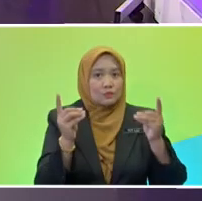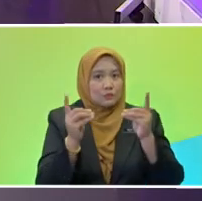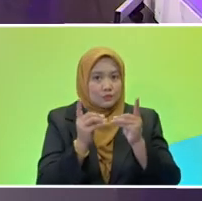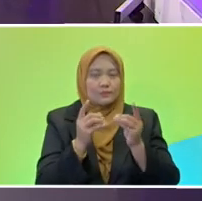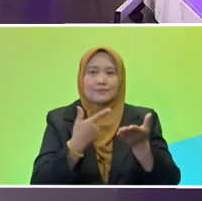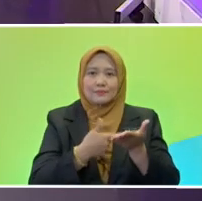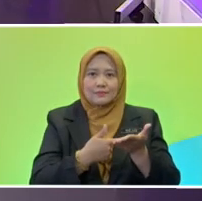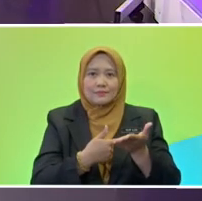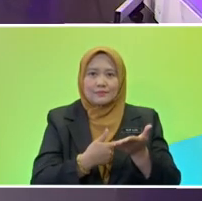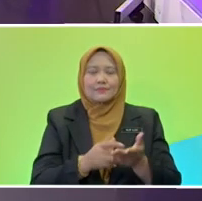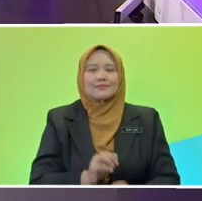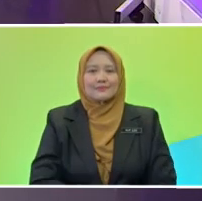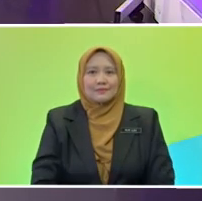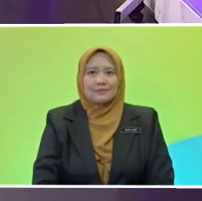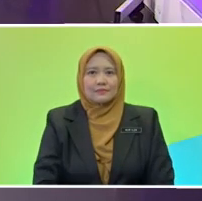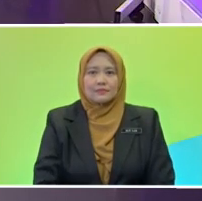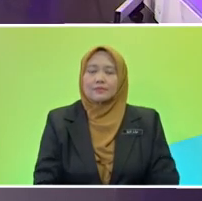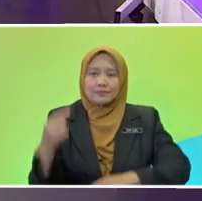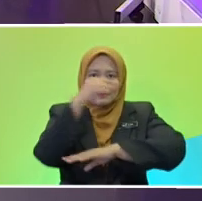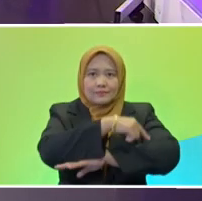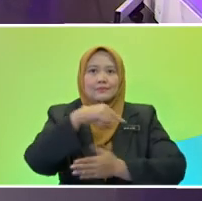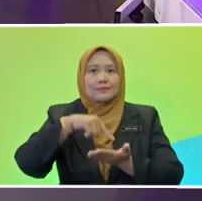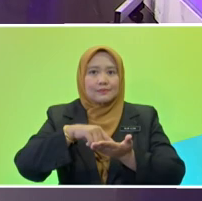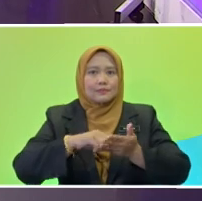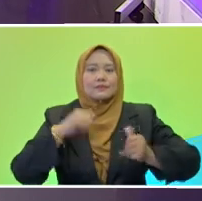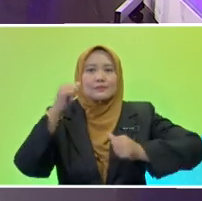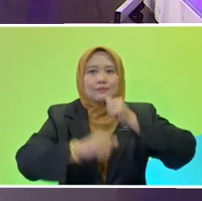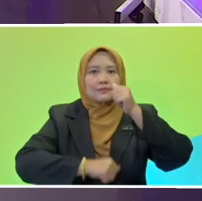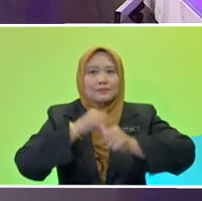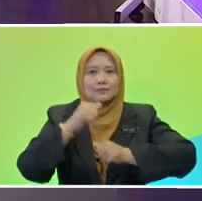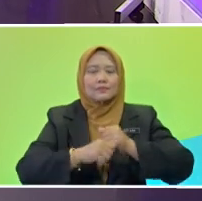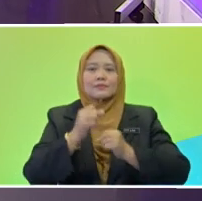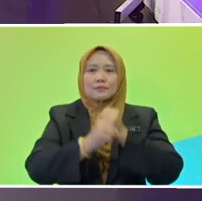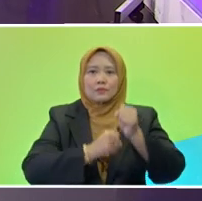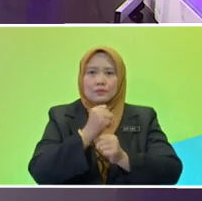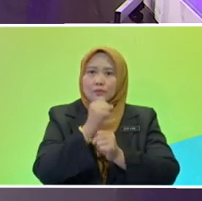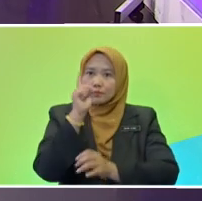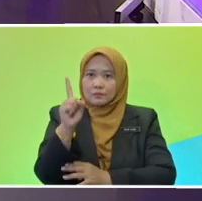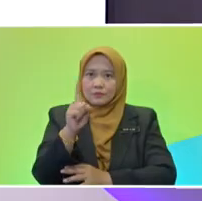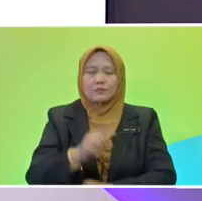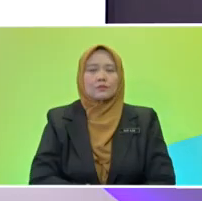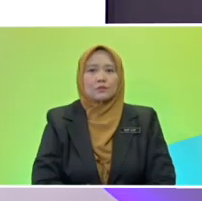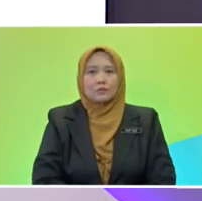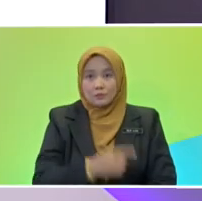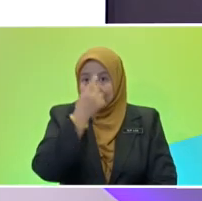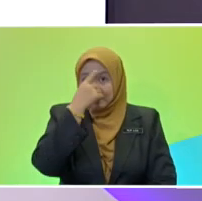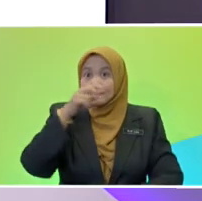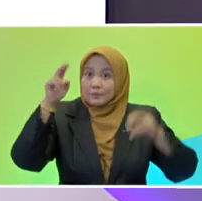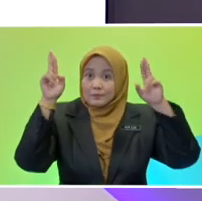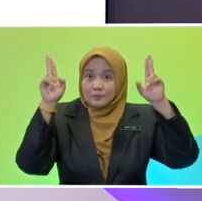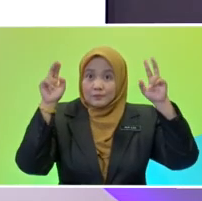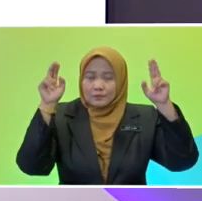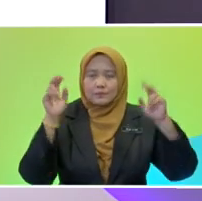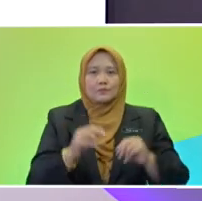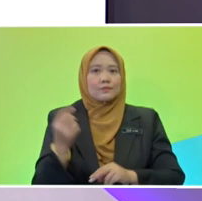hari ini kita akan belajar mengenai sains tahun 1 Betul apa topik itu sebenarnya baik terima kasih Irfan dan para anak murid yang